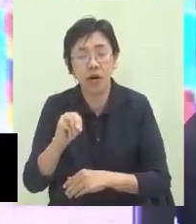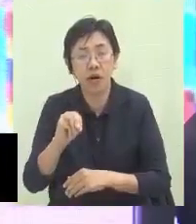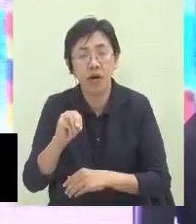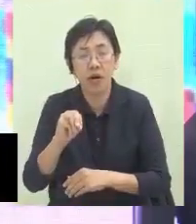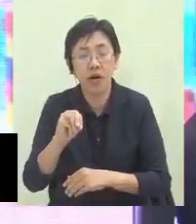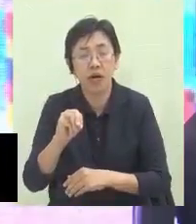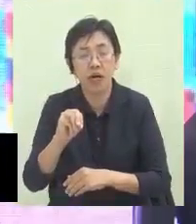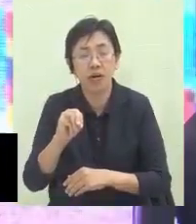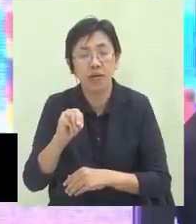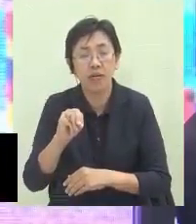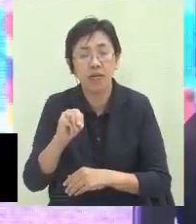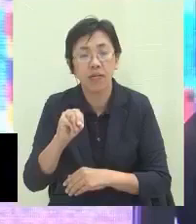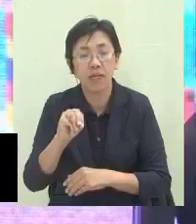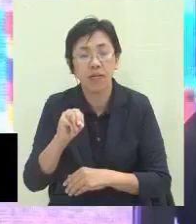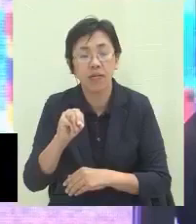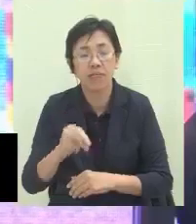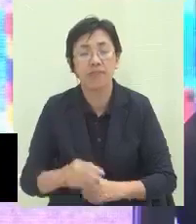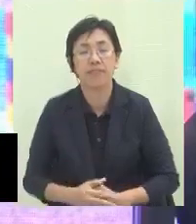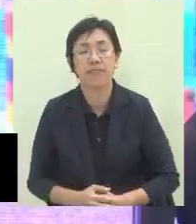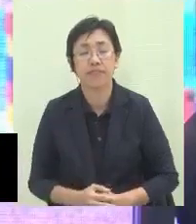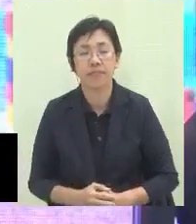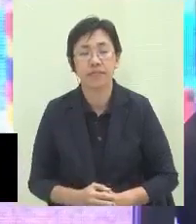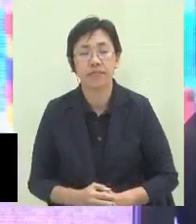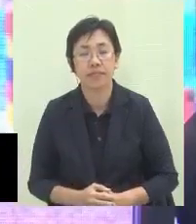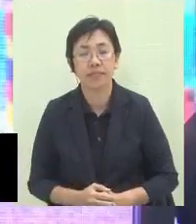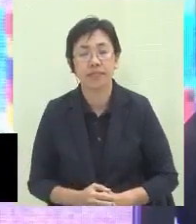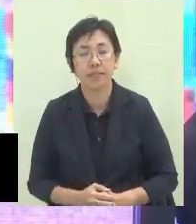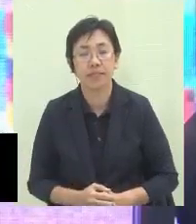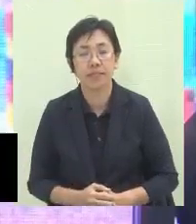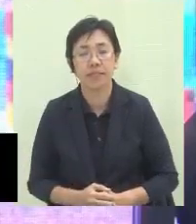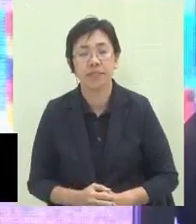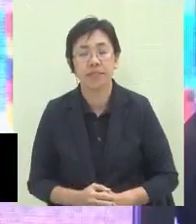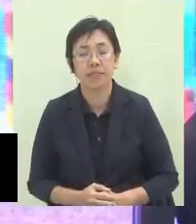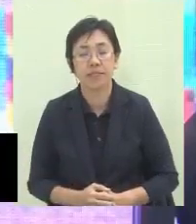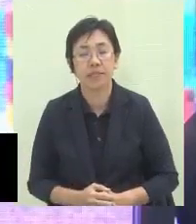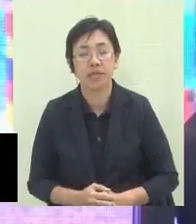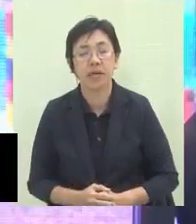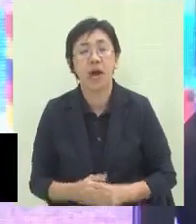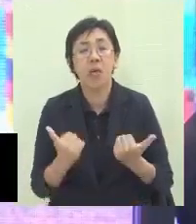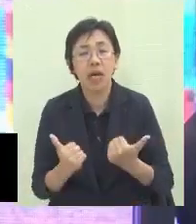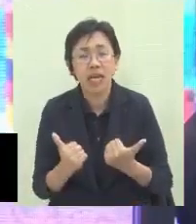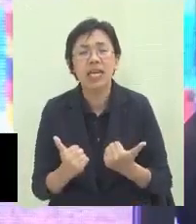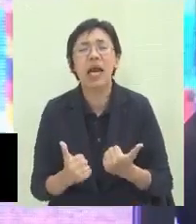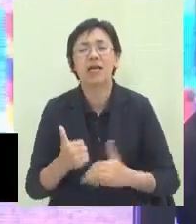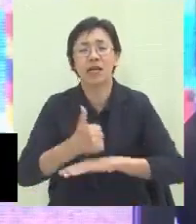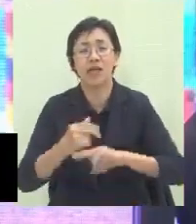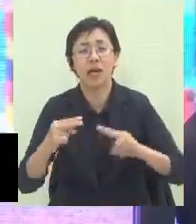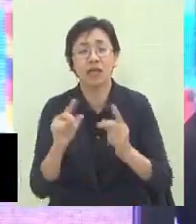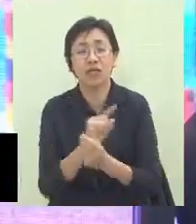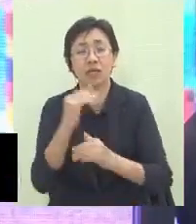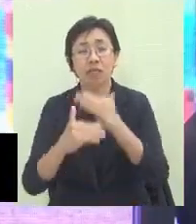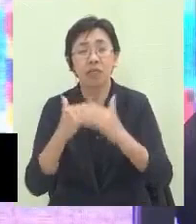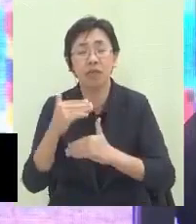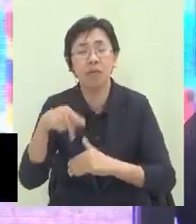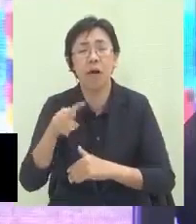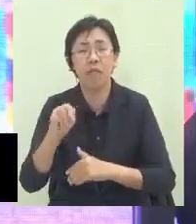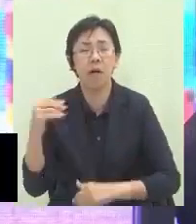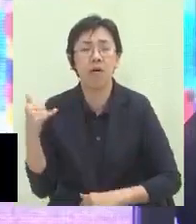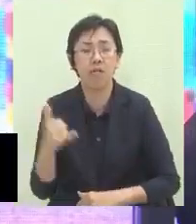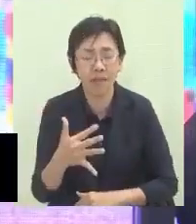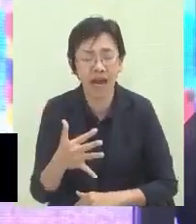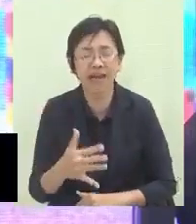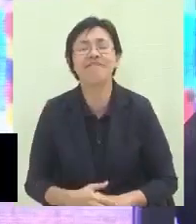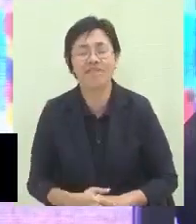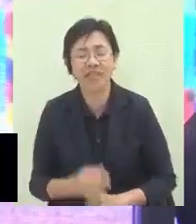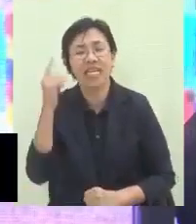งการพัฒนาสังคมและพัฒนาคุณภาพชีวิตจะไม่สามารถมาร่วมงานได้แต่ผมเชื่อมั่นใจท่าน